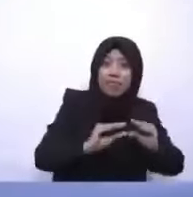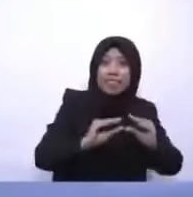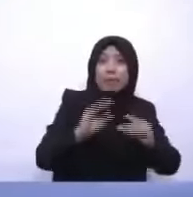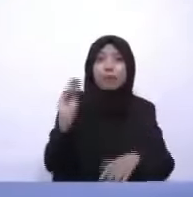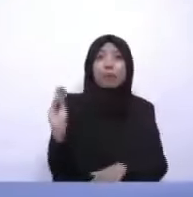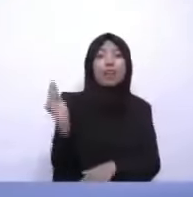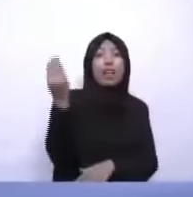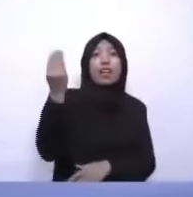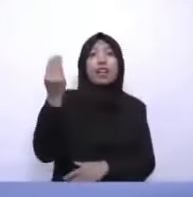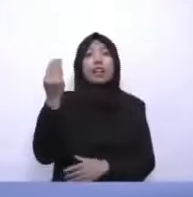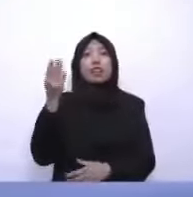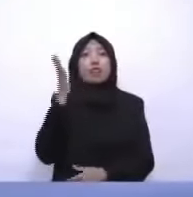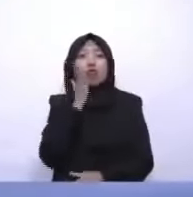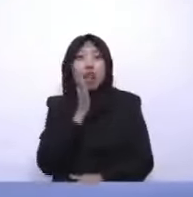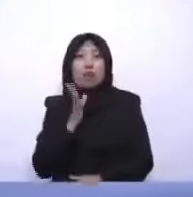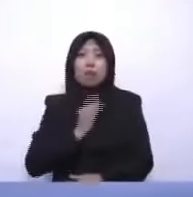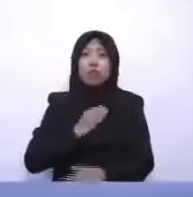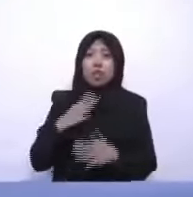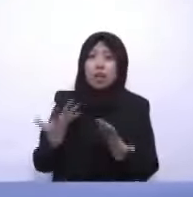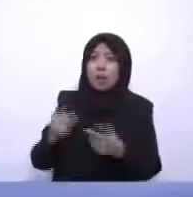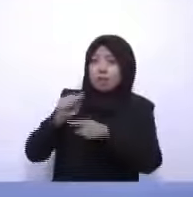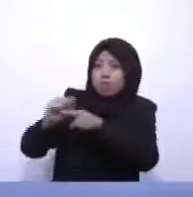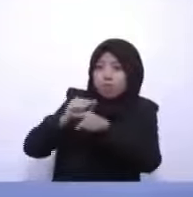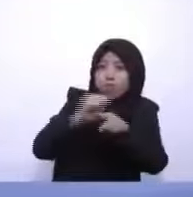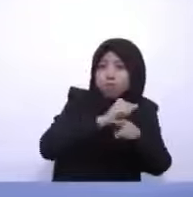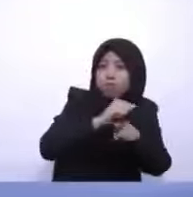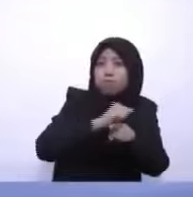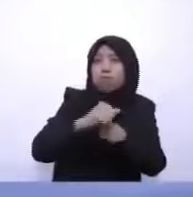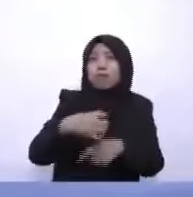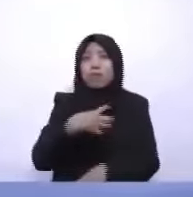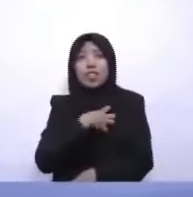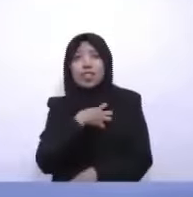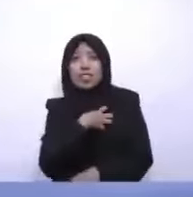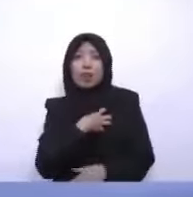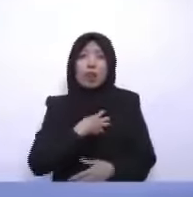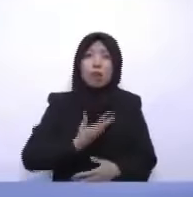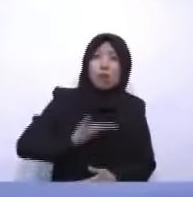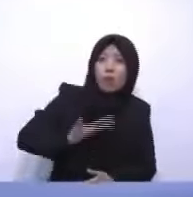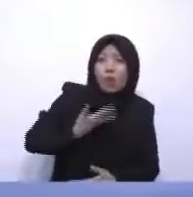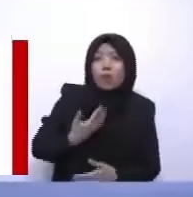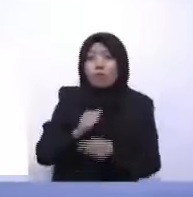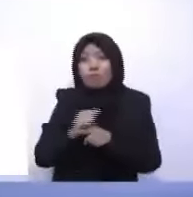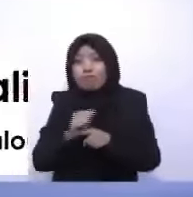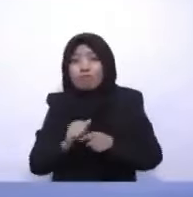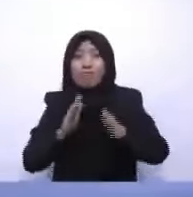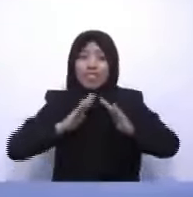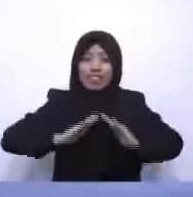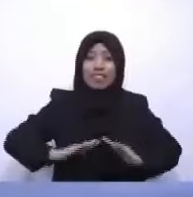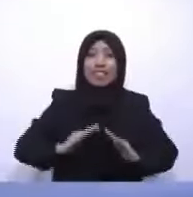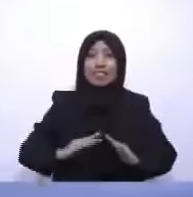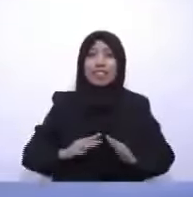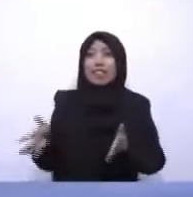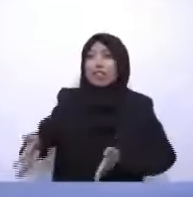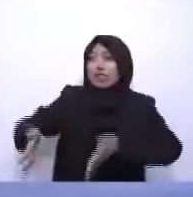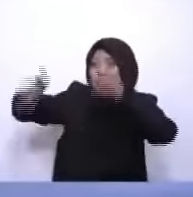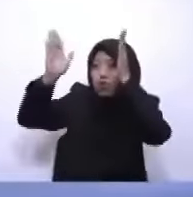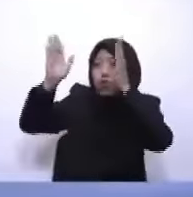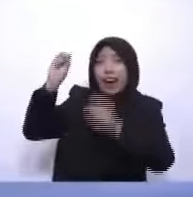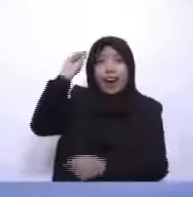Kepemimpinan Pemuda, yaitu pelatihan coping dan manajemen emosi. Yang ketiga adalah adanya 27 gedung